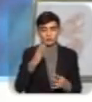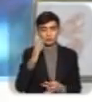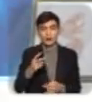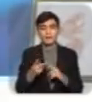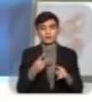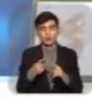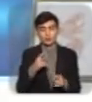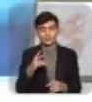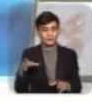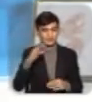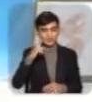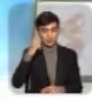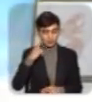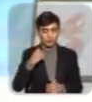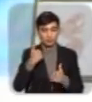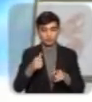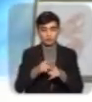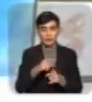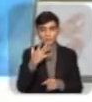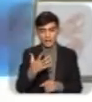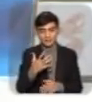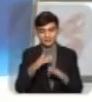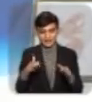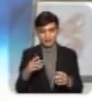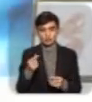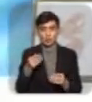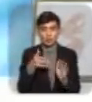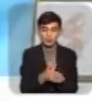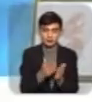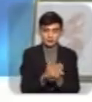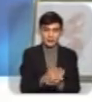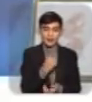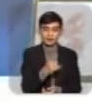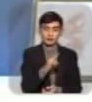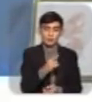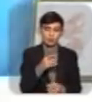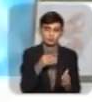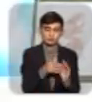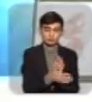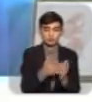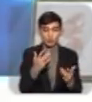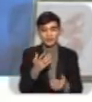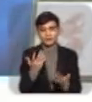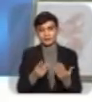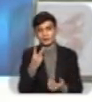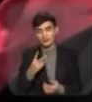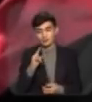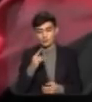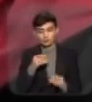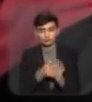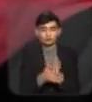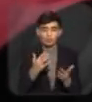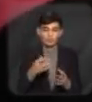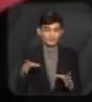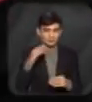жақсы білесіздер. 5 балаға қанша шығын кетеді, 1 балаға, емесе 2 бала қанша шығын кетеді.